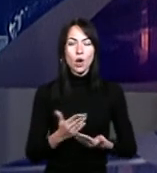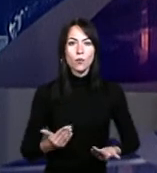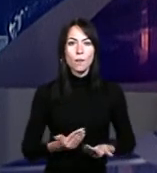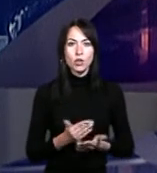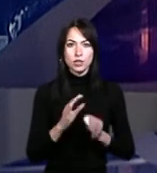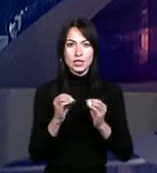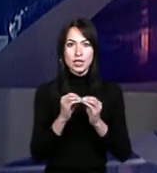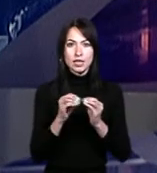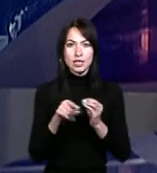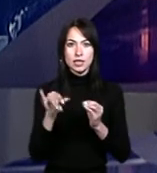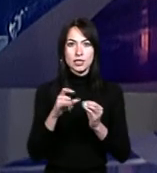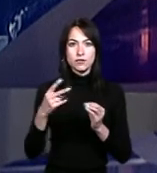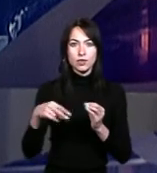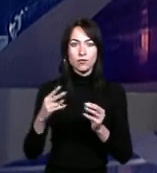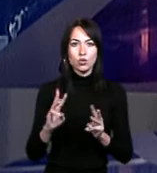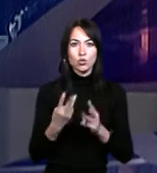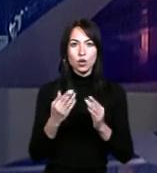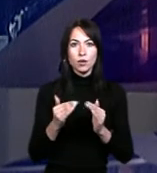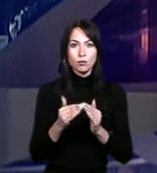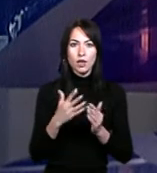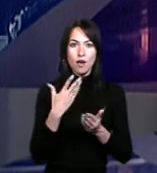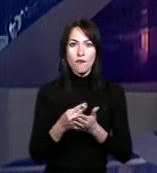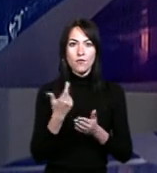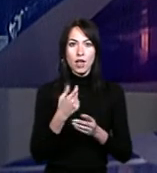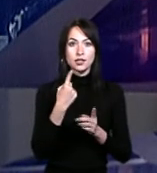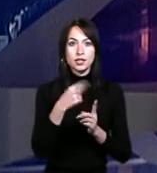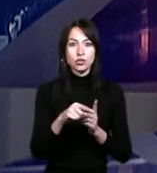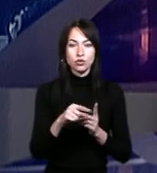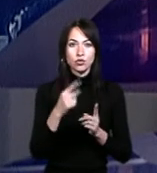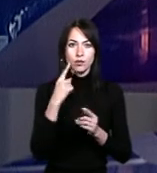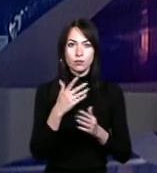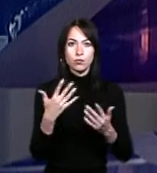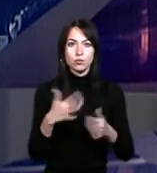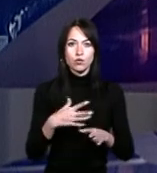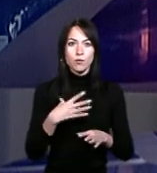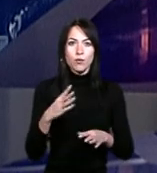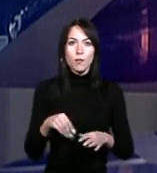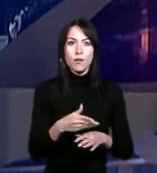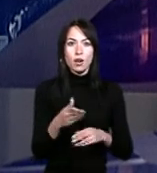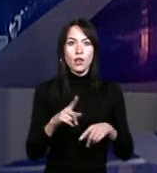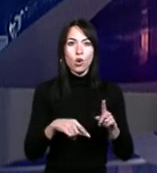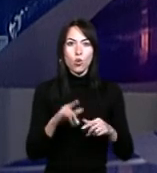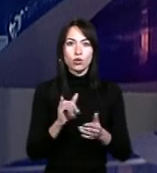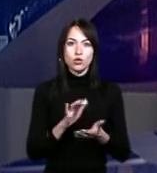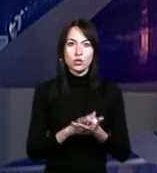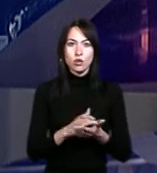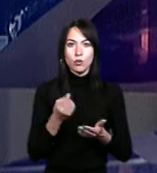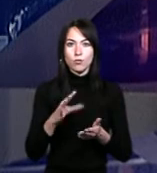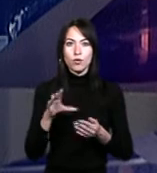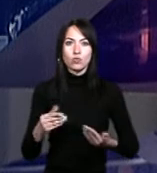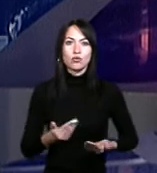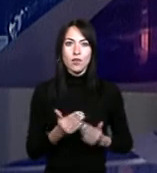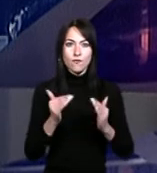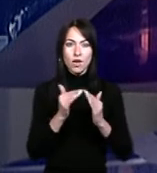мешканці 10 із 22 згорілих будинків, власники інших переважно уже померли. Родичі та знайомі оселилися у